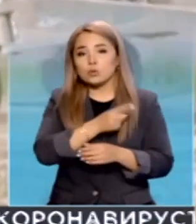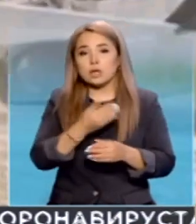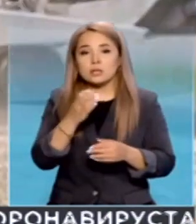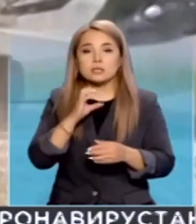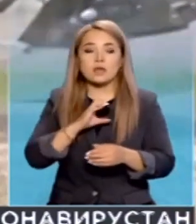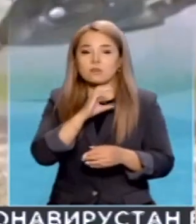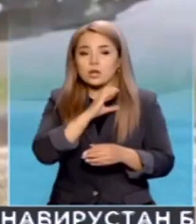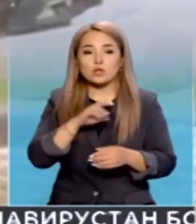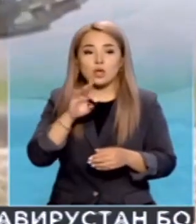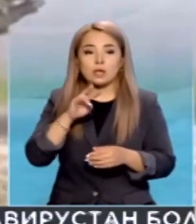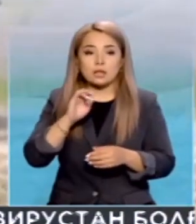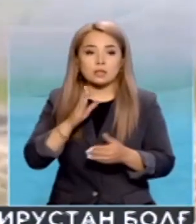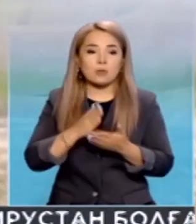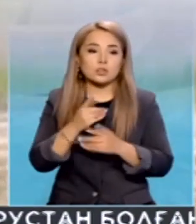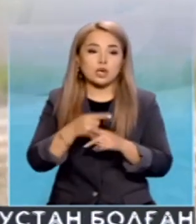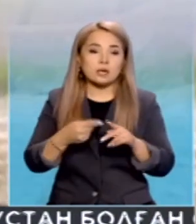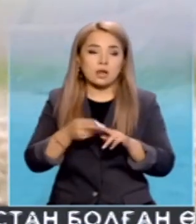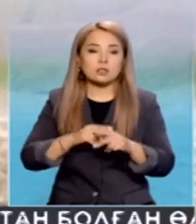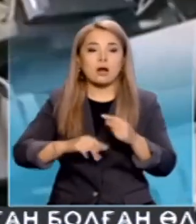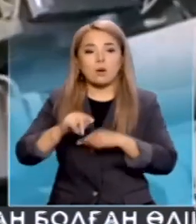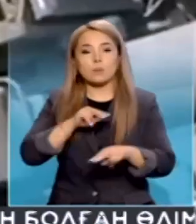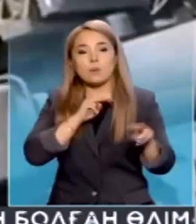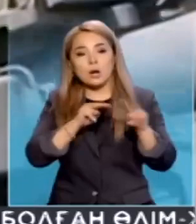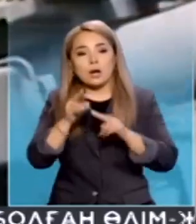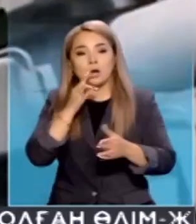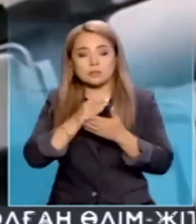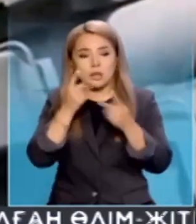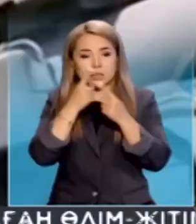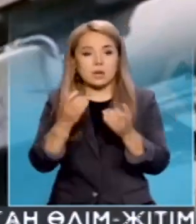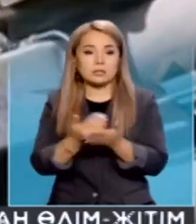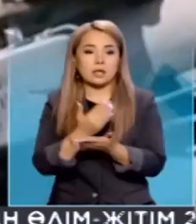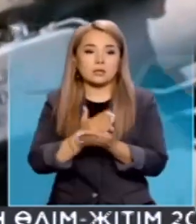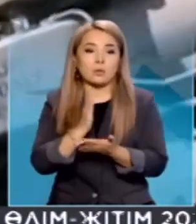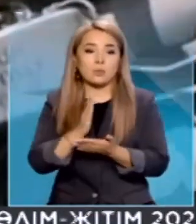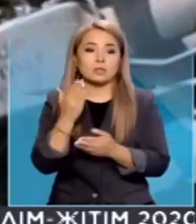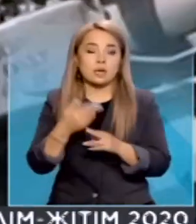Севері Донецк қаласының жартысынан қайта бақылауға алғанын жариялап отыр.